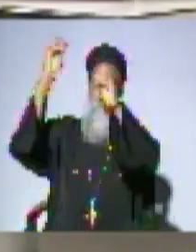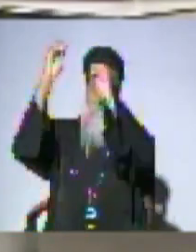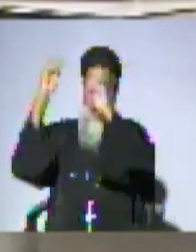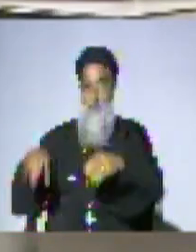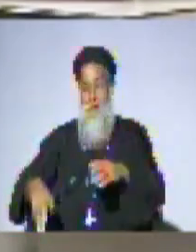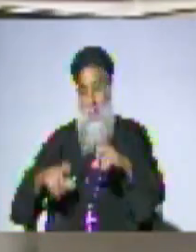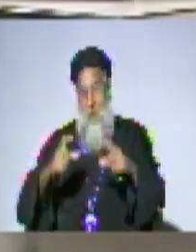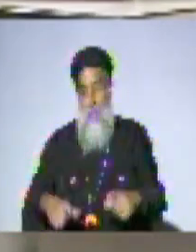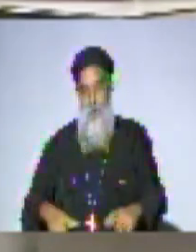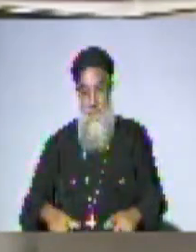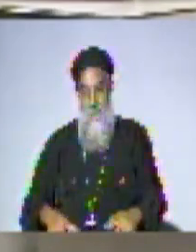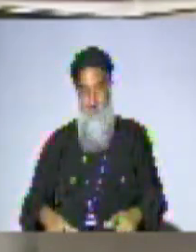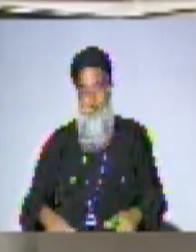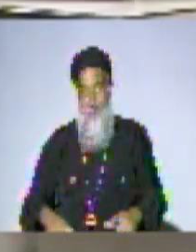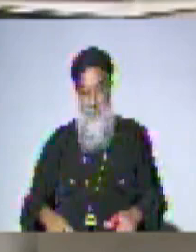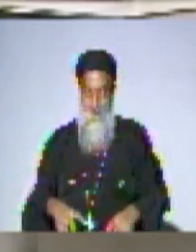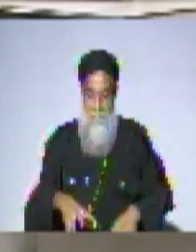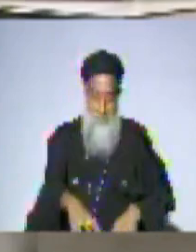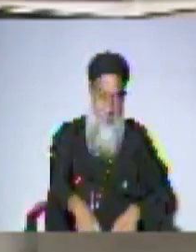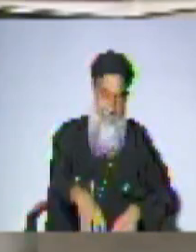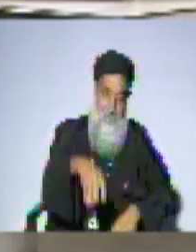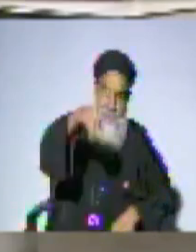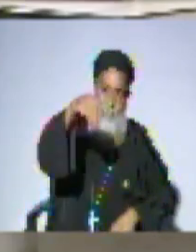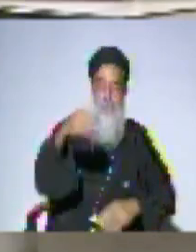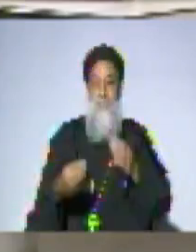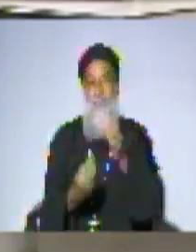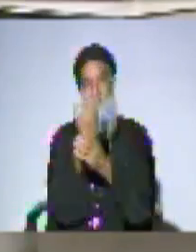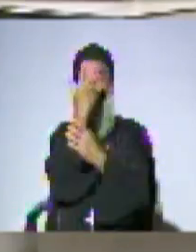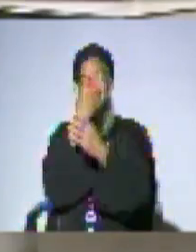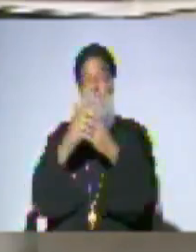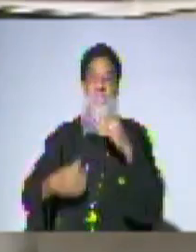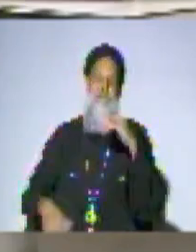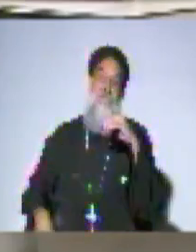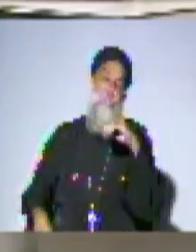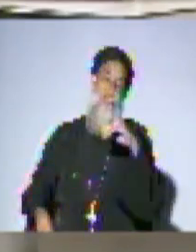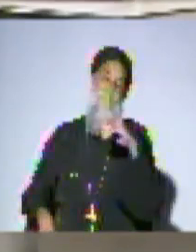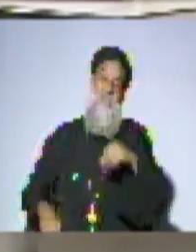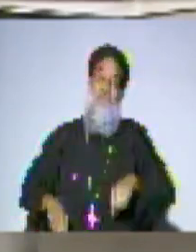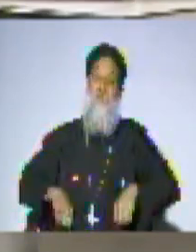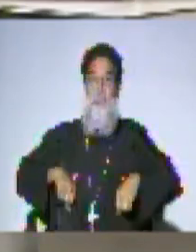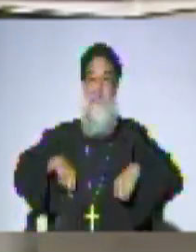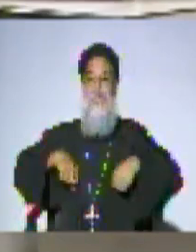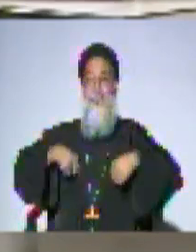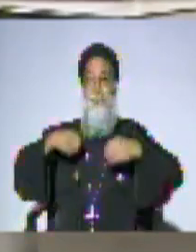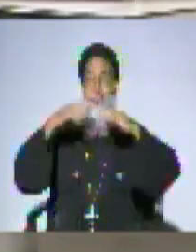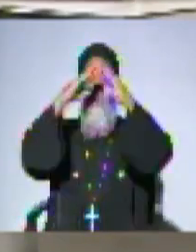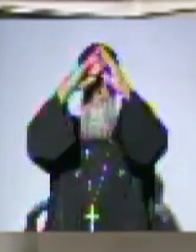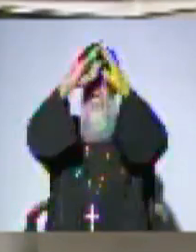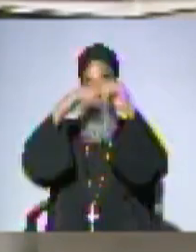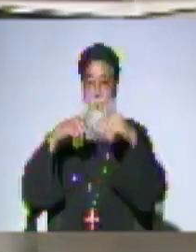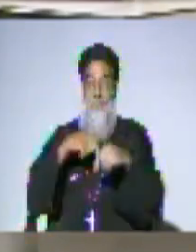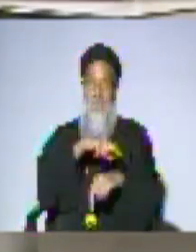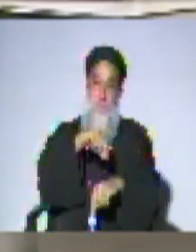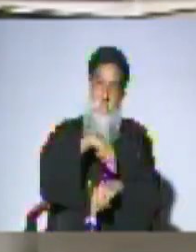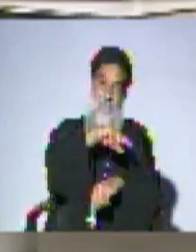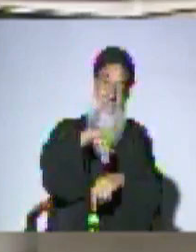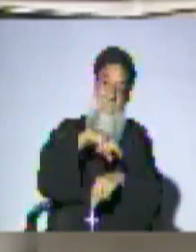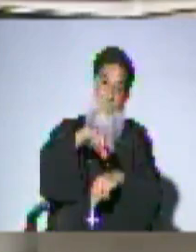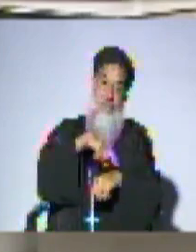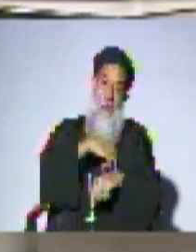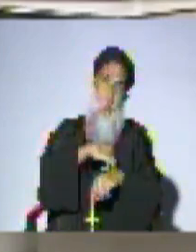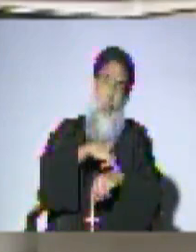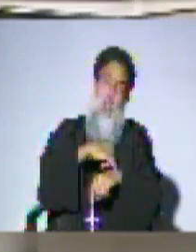البير وانقذ باعجوبه وعاش في مصر فتره